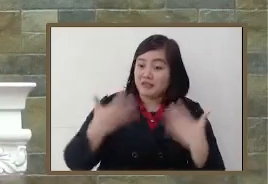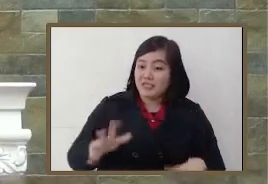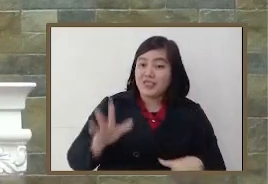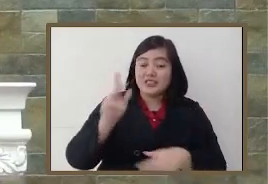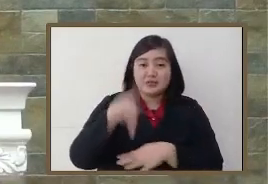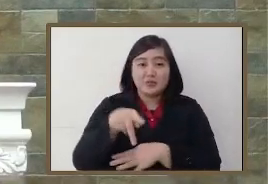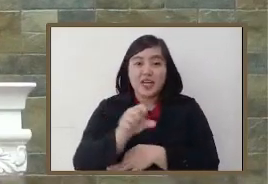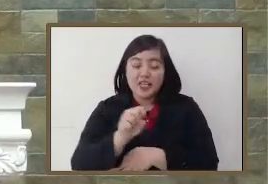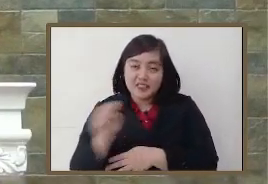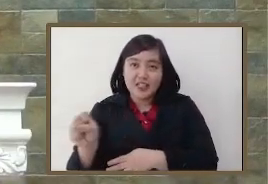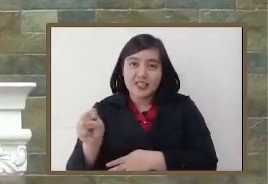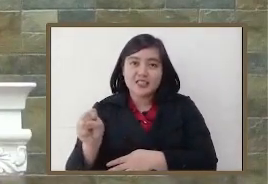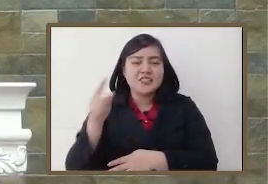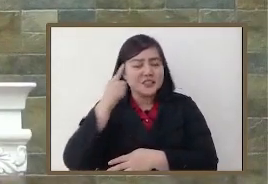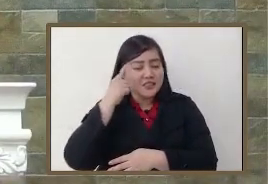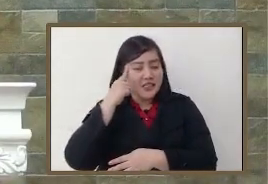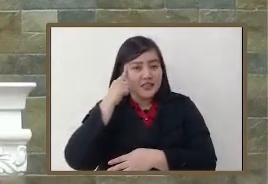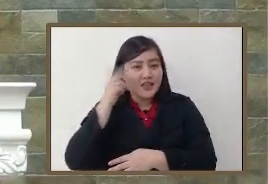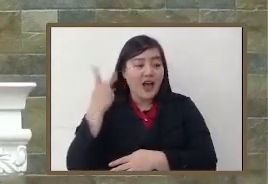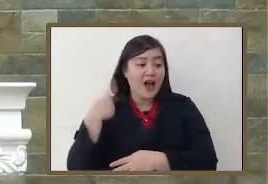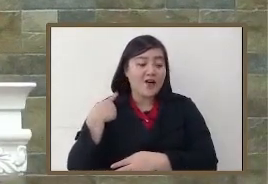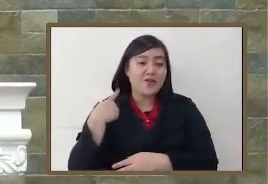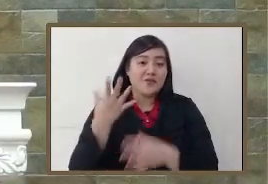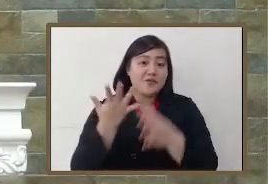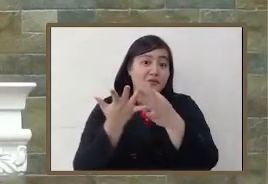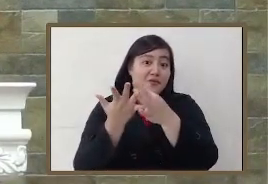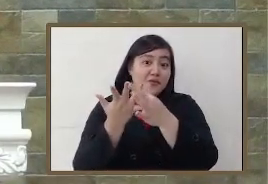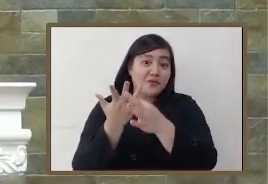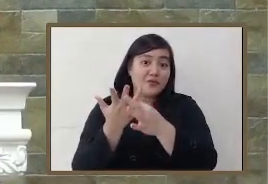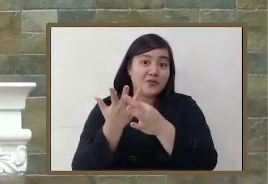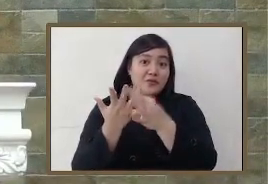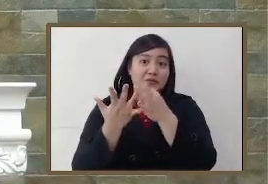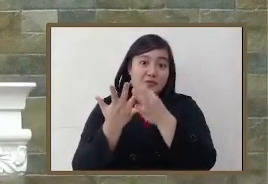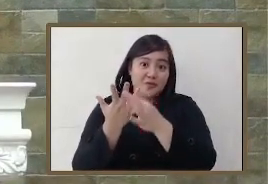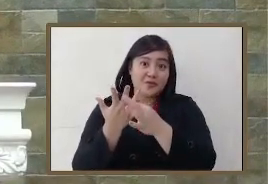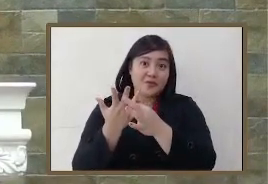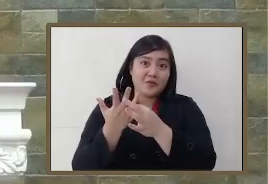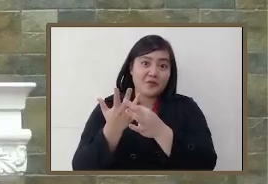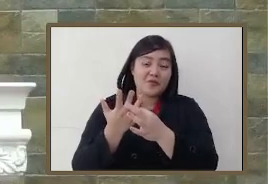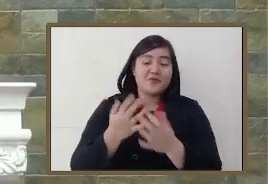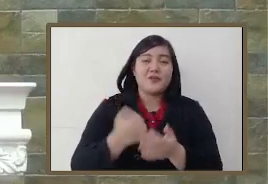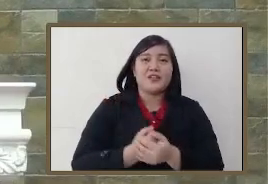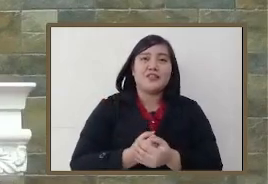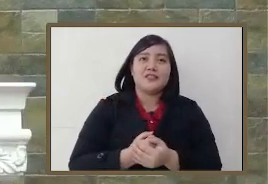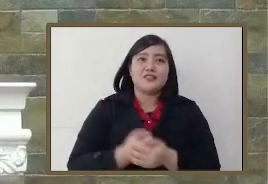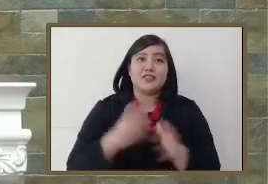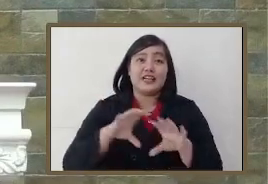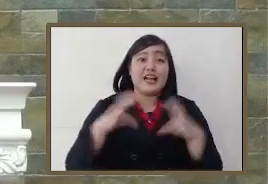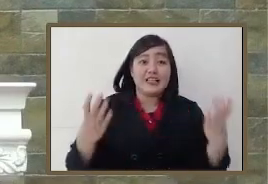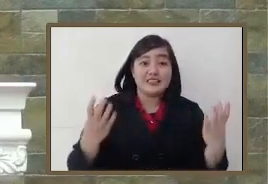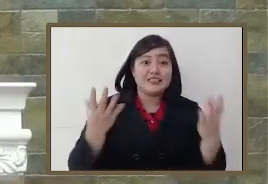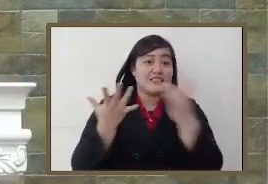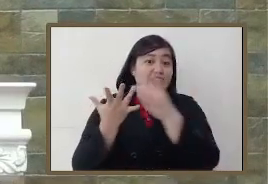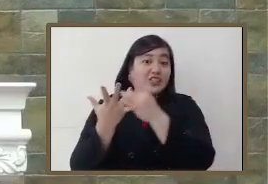Akala nila pag nakagraduate, nagkaroon ng sing-sing, grabe na, mataas na ang kanilang narating. No